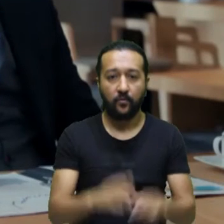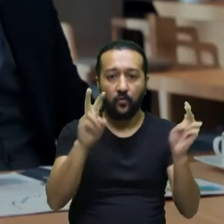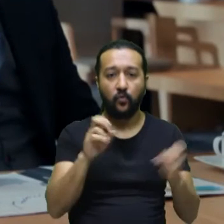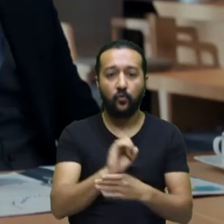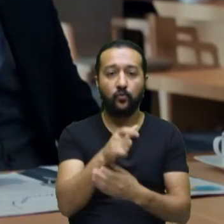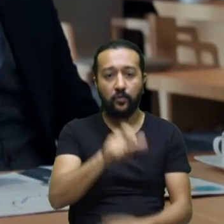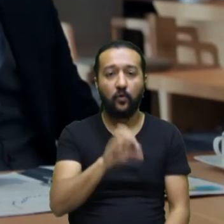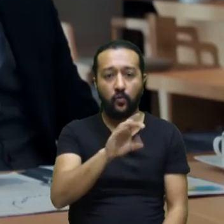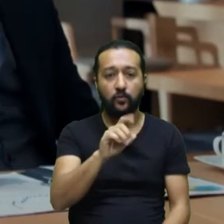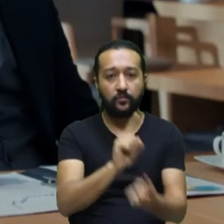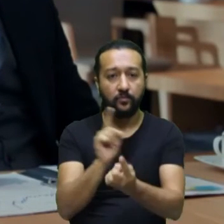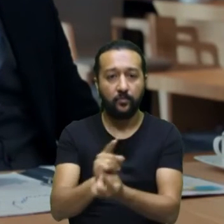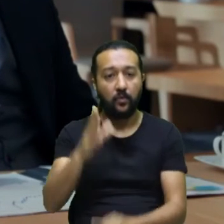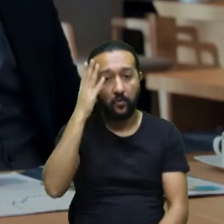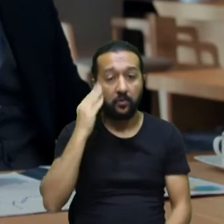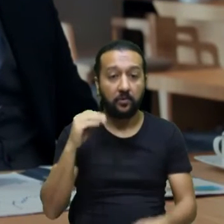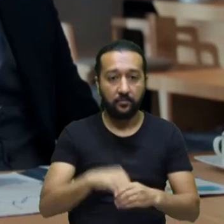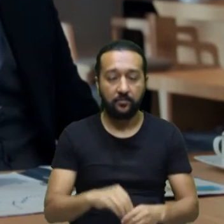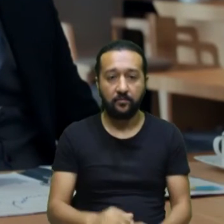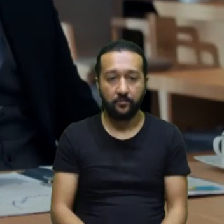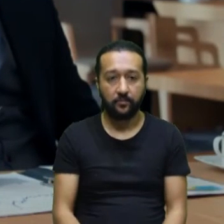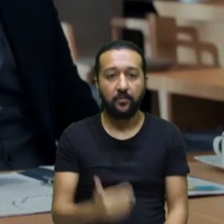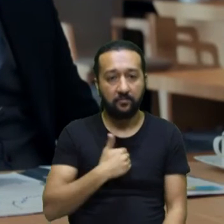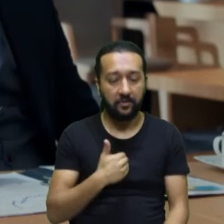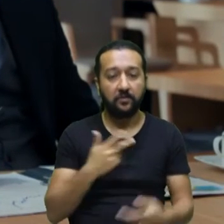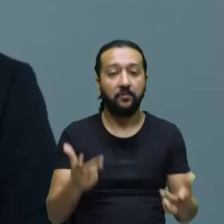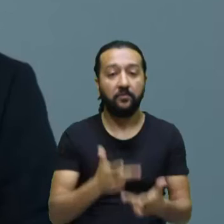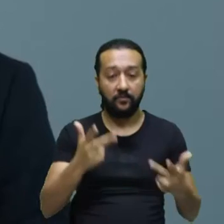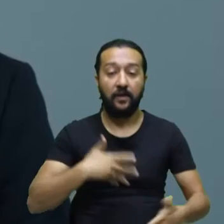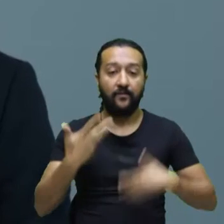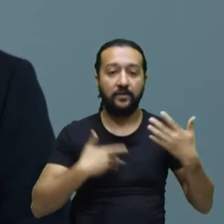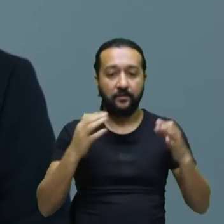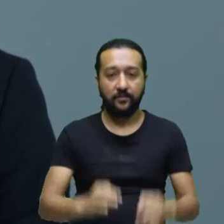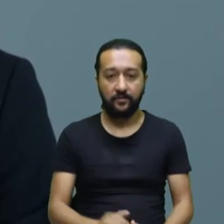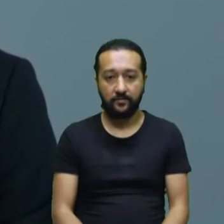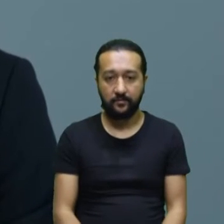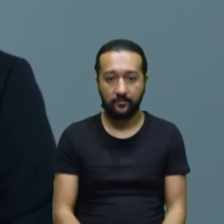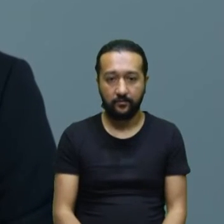Konunun uzmanı hocalarım tarafından öğrendiklerim beni açıkçası heveslendirdi.